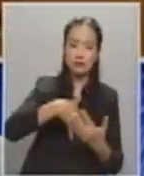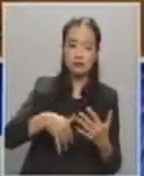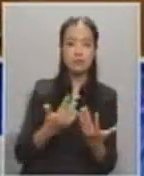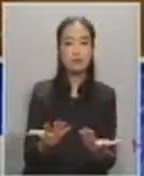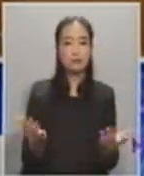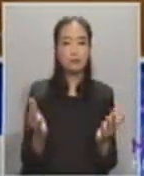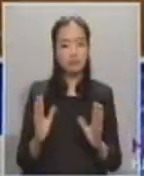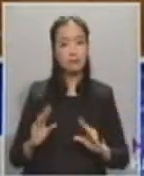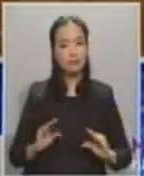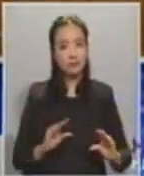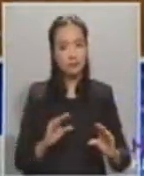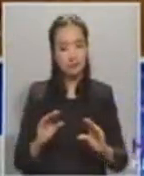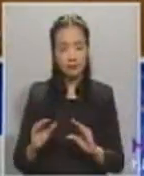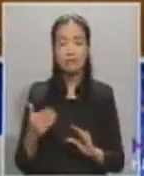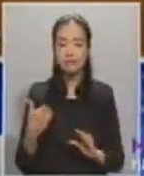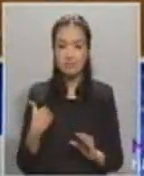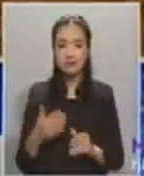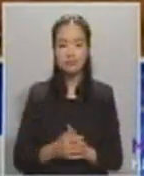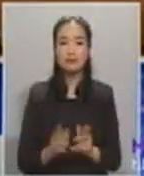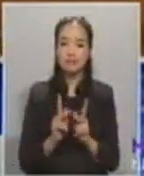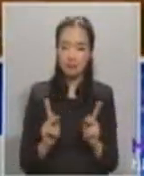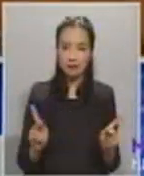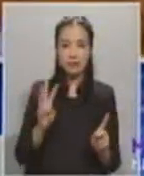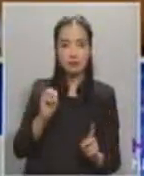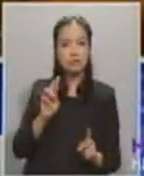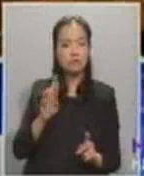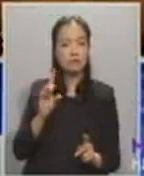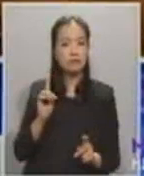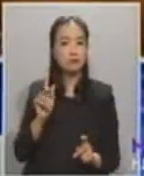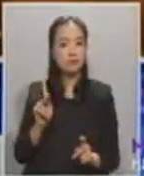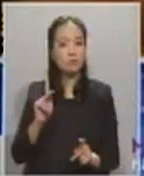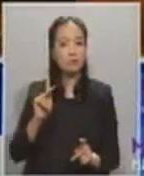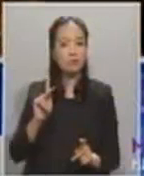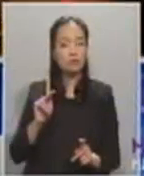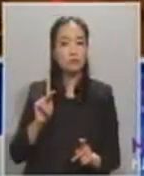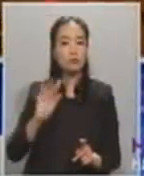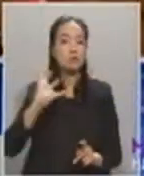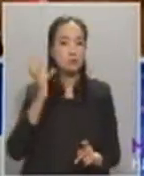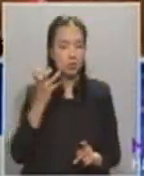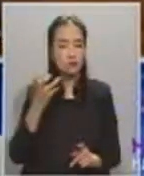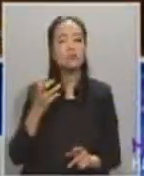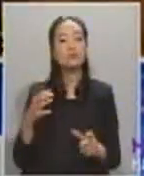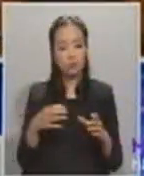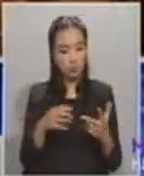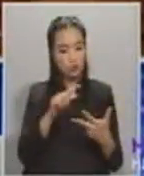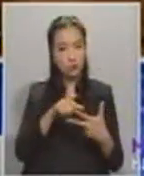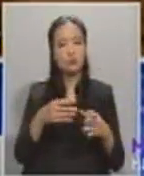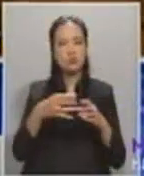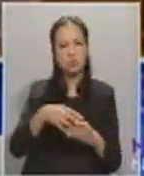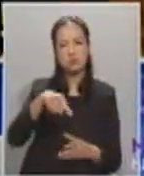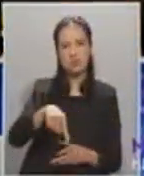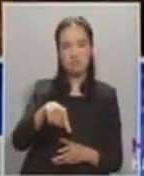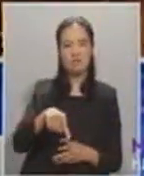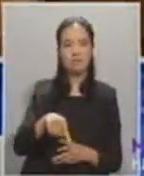มหนึ่งคณะกรรมการมรดกโลกนะครับกลุ่มนี้ก็อยู่ใจกลางอิสตันบูลเลย